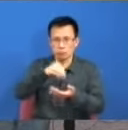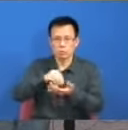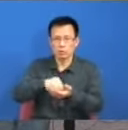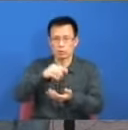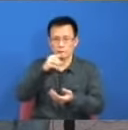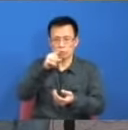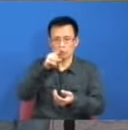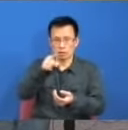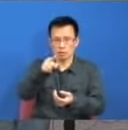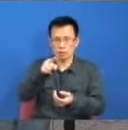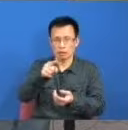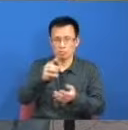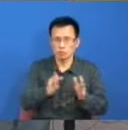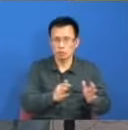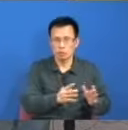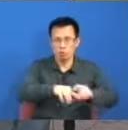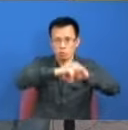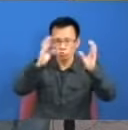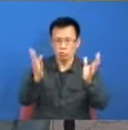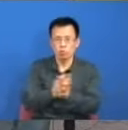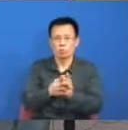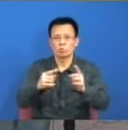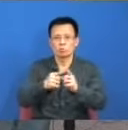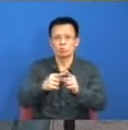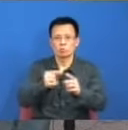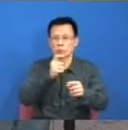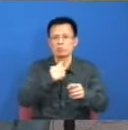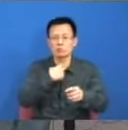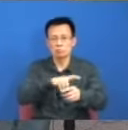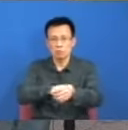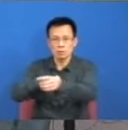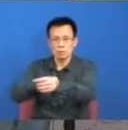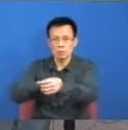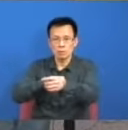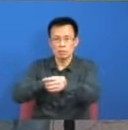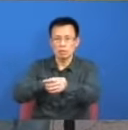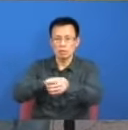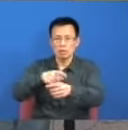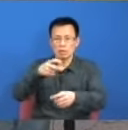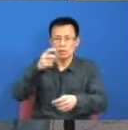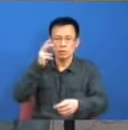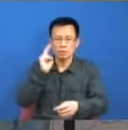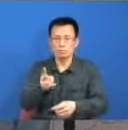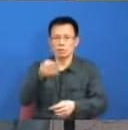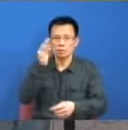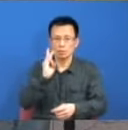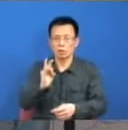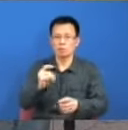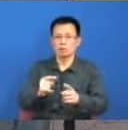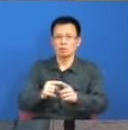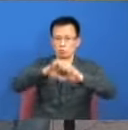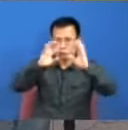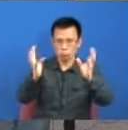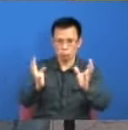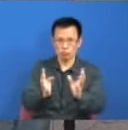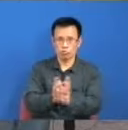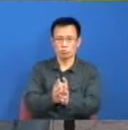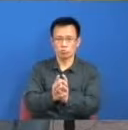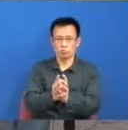咧，所有人都會拉，即係話嗰度嘅三百幾，差唔多二百幾、三百人，冇一個可以離開個封鎖。